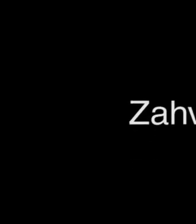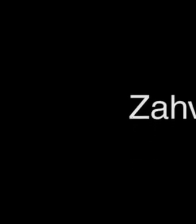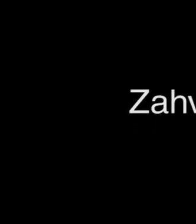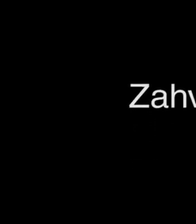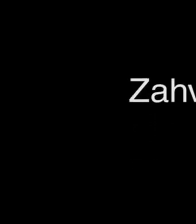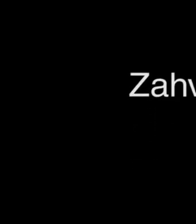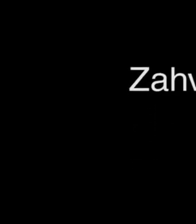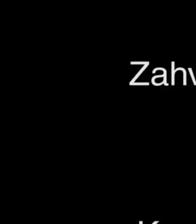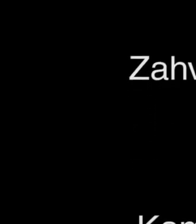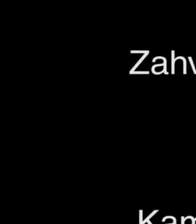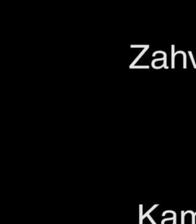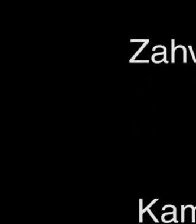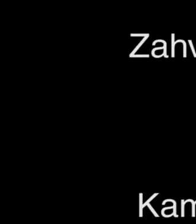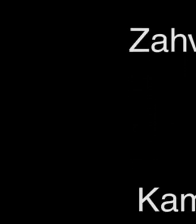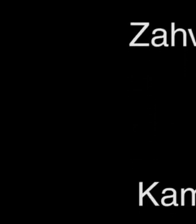glej tam,